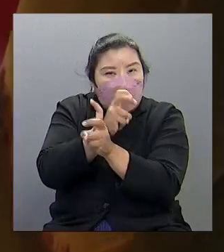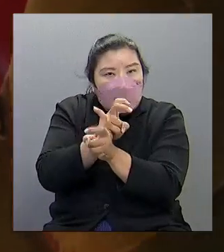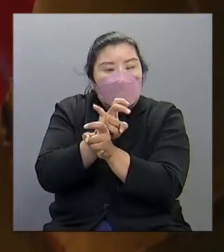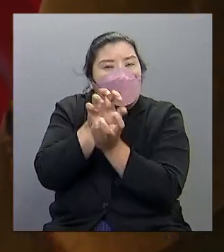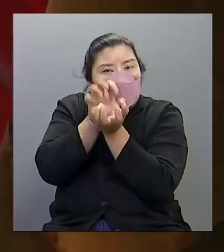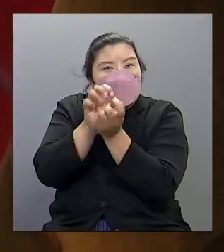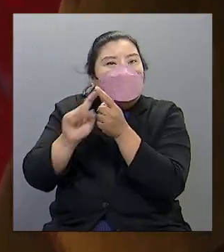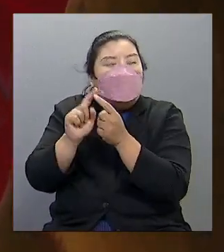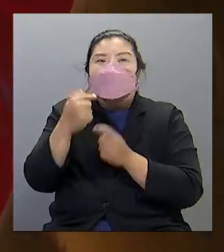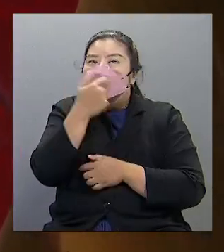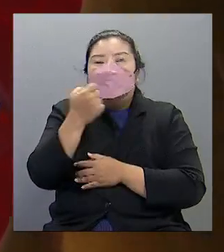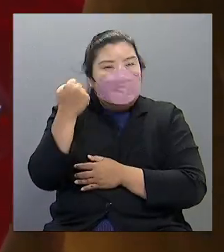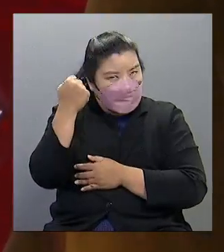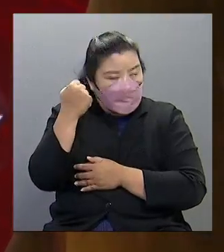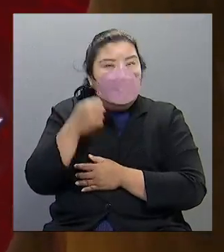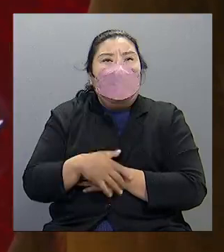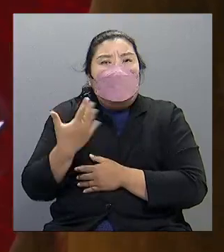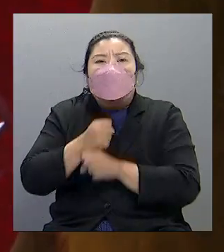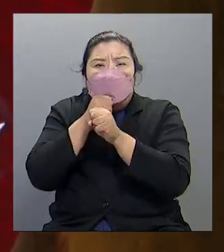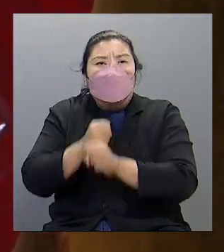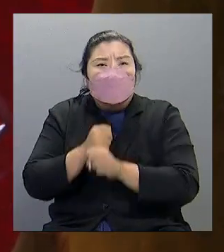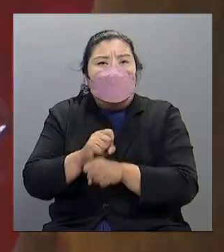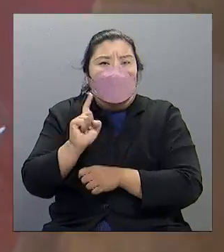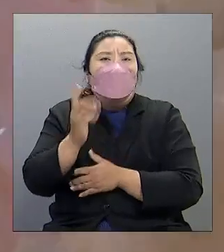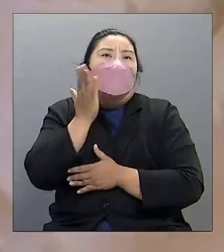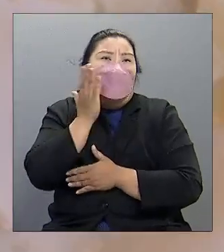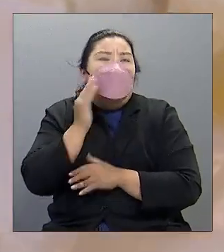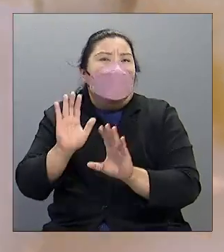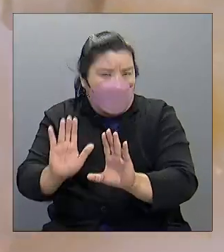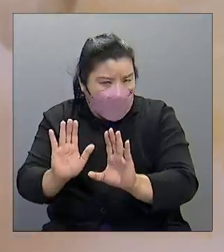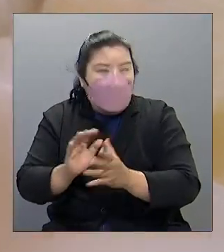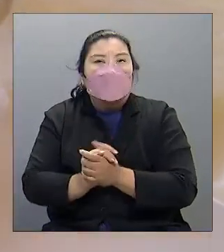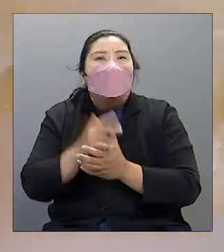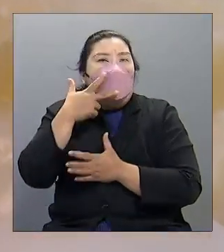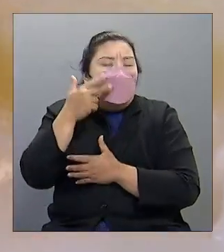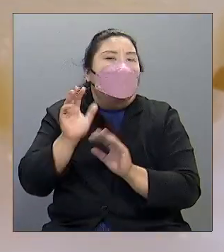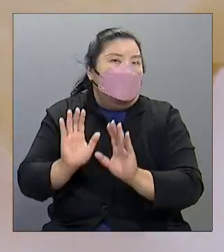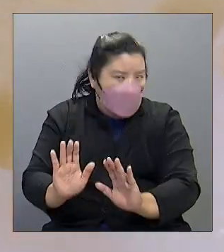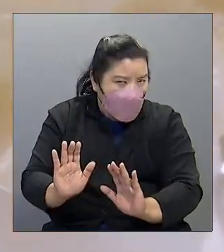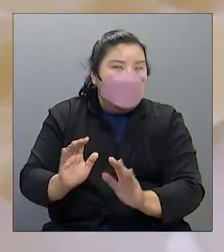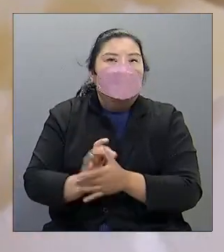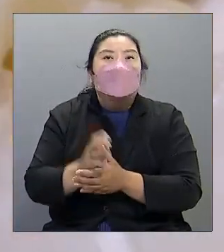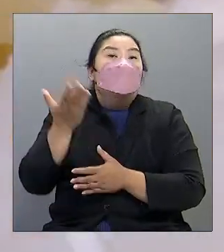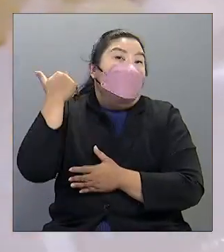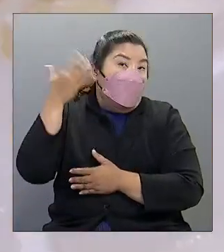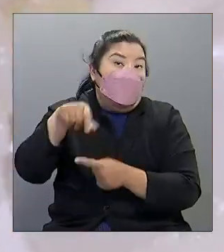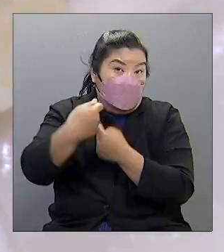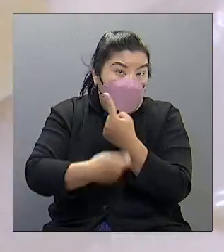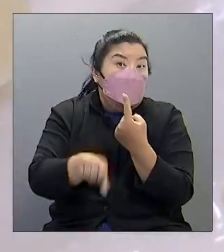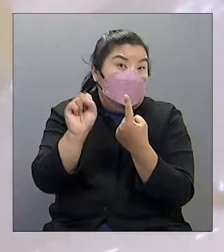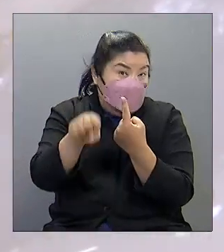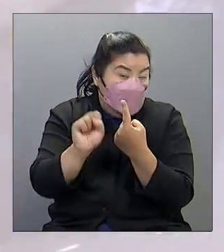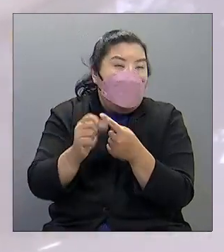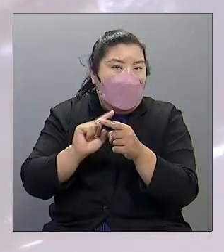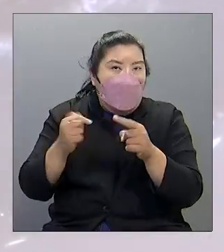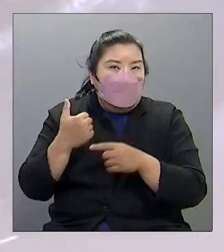านด้วยค่ะเน้ออยากวบางครางผู้สงอายุต้องควบคุมแป้ง น้ตาลสูรเดิมนะคะใช้กล้วยอาจะทำให้ได้รับปริมาณ